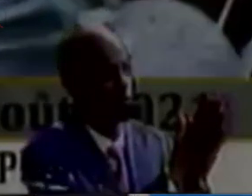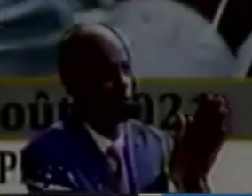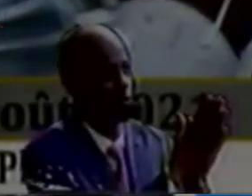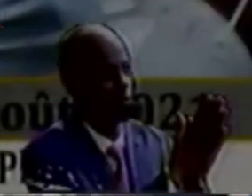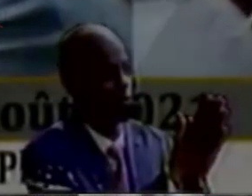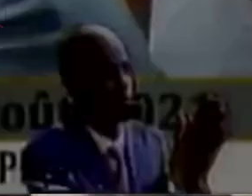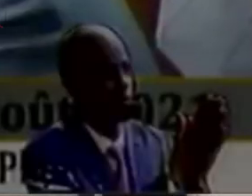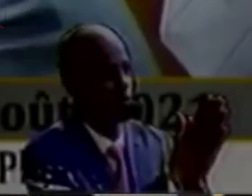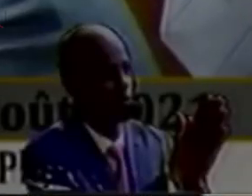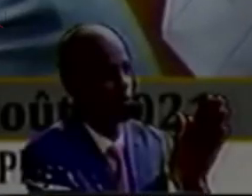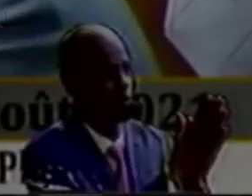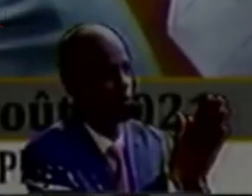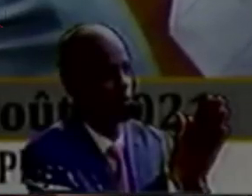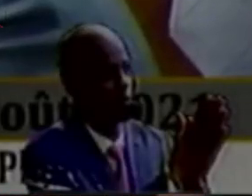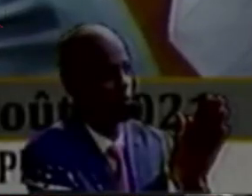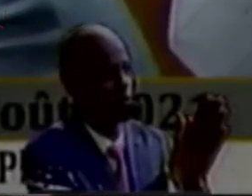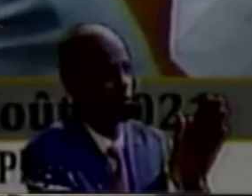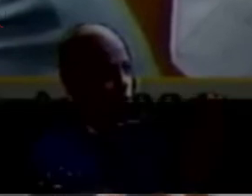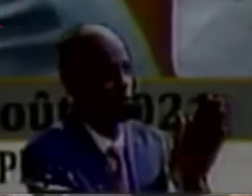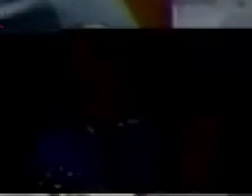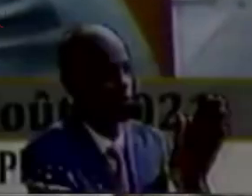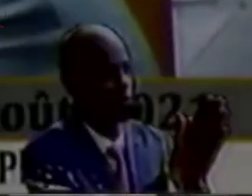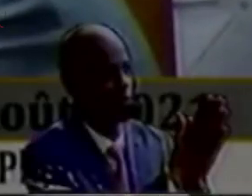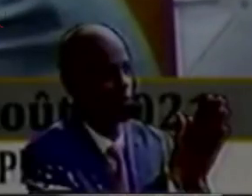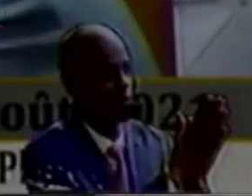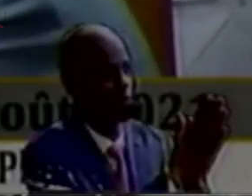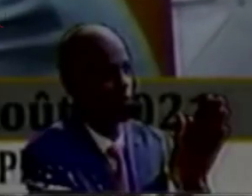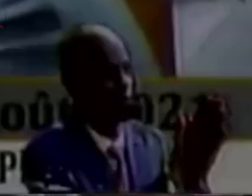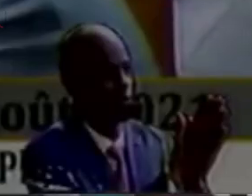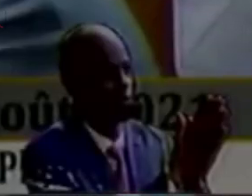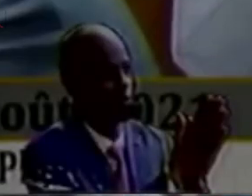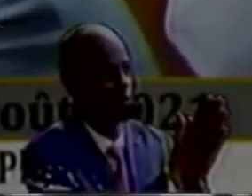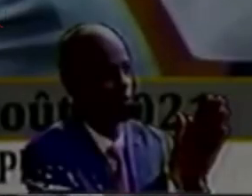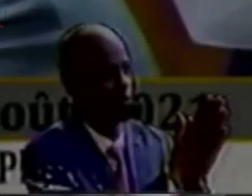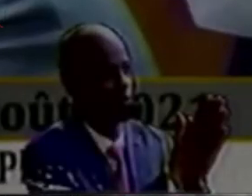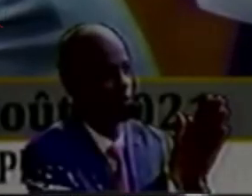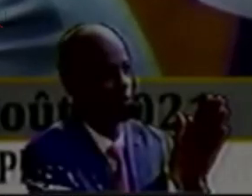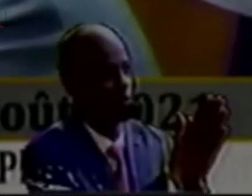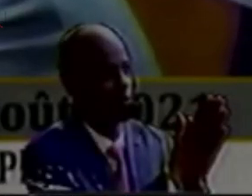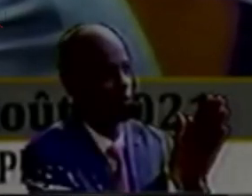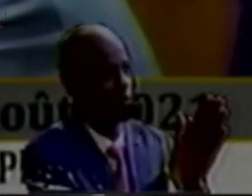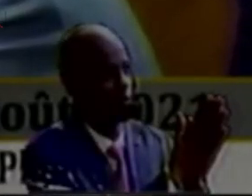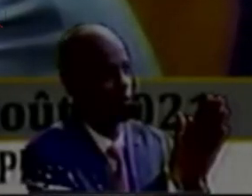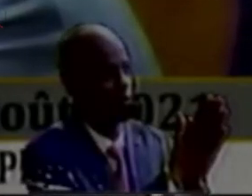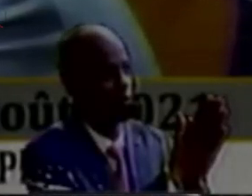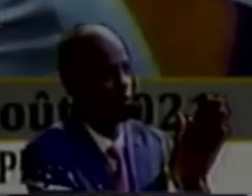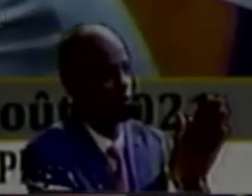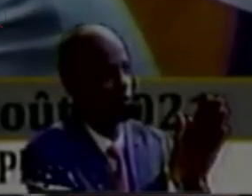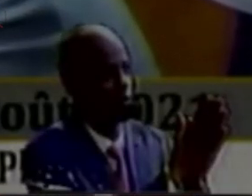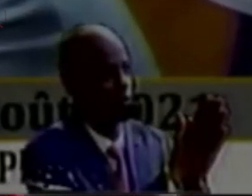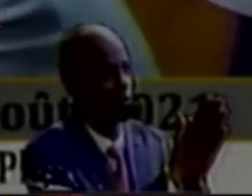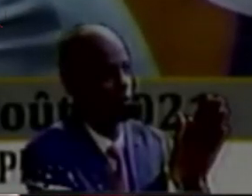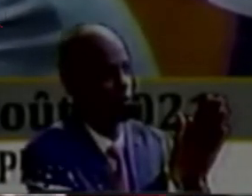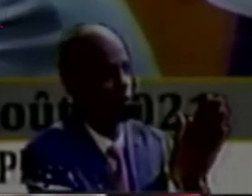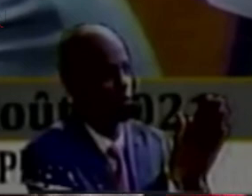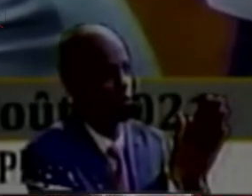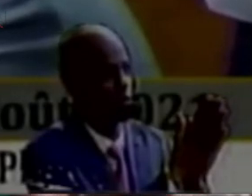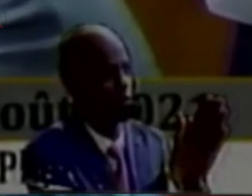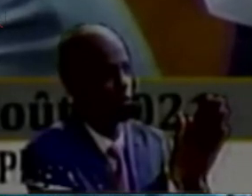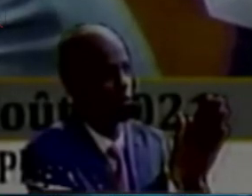7 mois et 2 jours, ce 14 août 2021, de bon matin, Haïti a sonné le